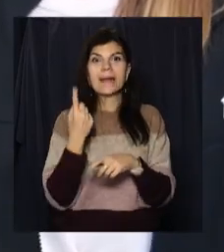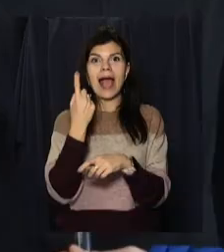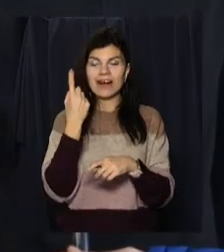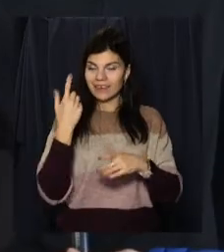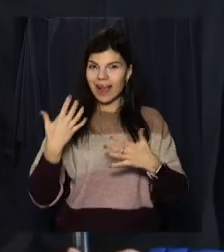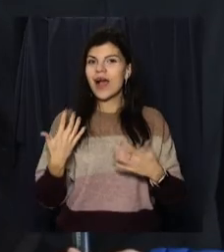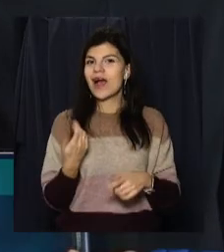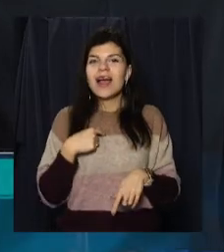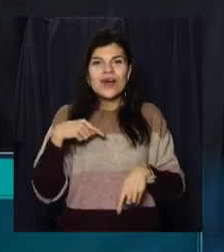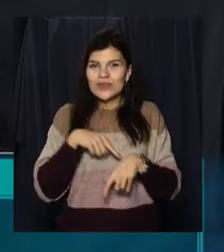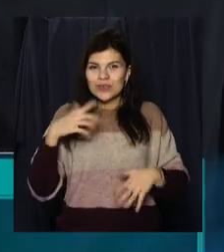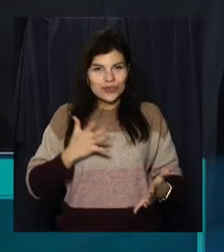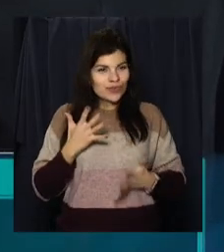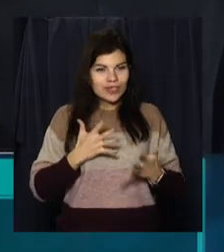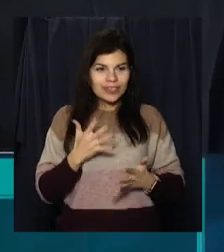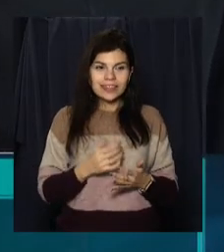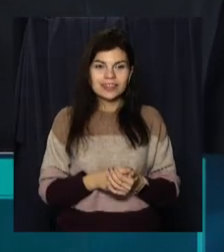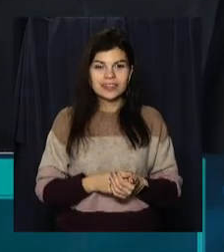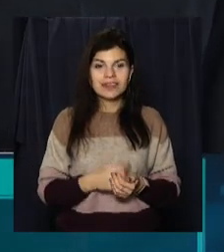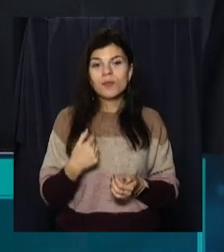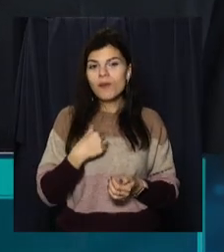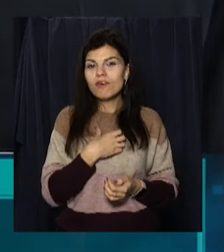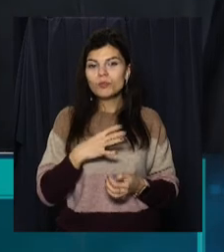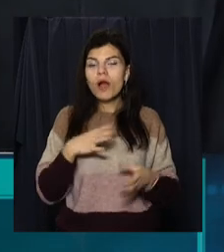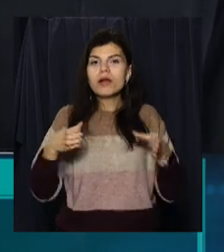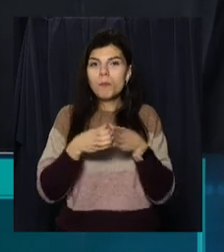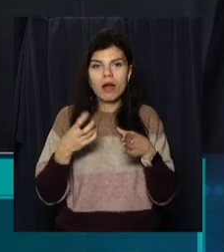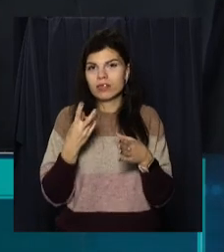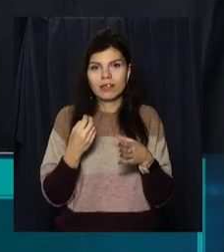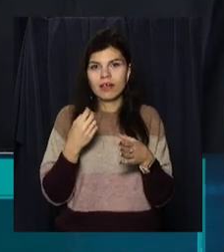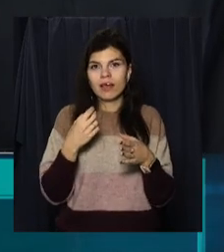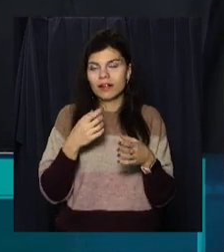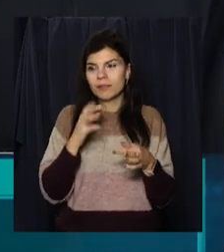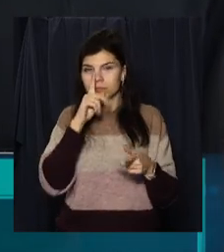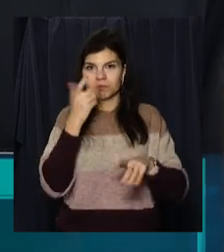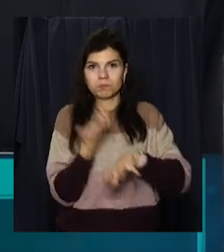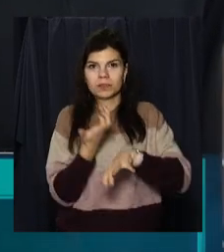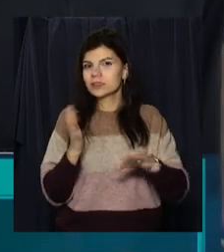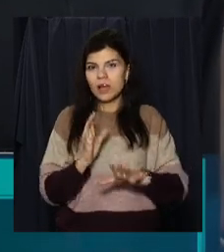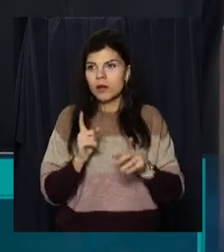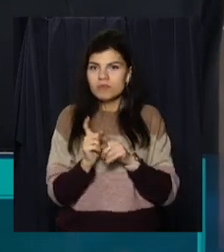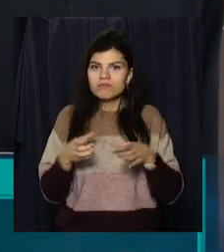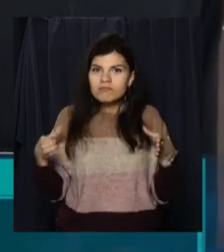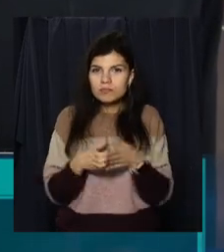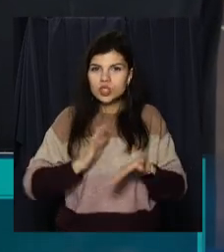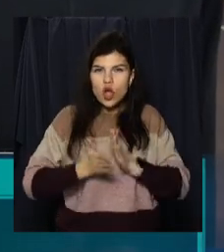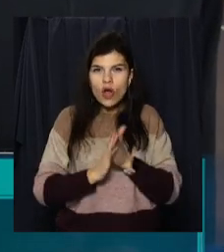что. Ну, наверное, главное было бы не подвести команду, показать сплоченность и